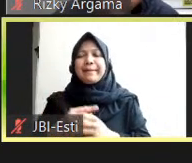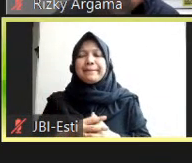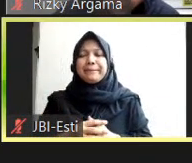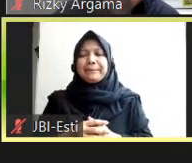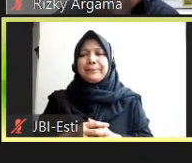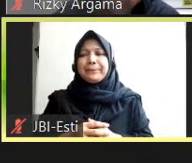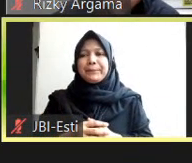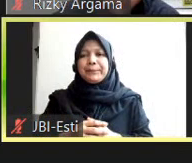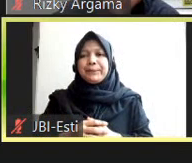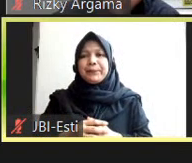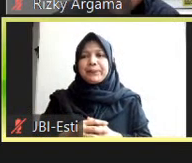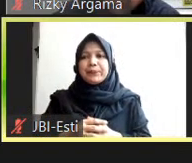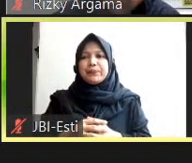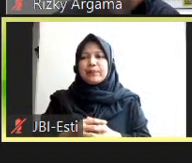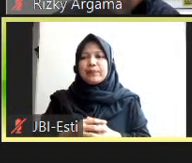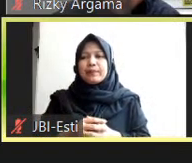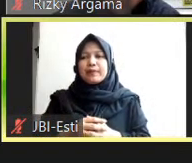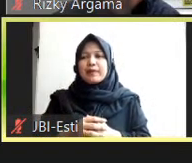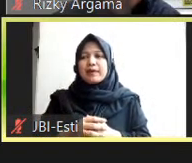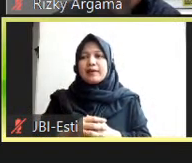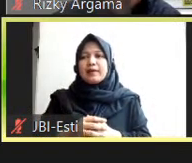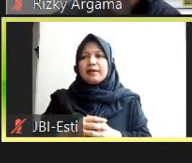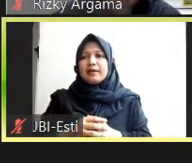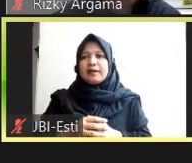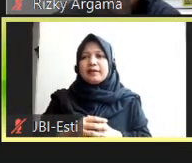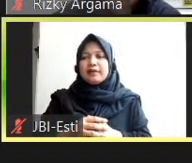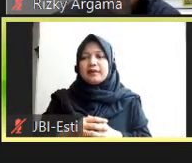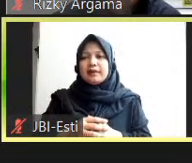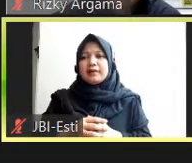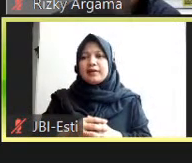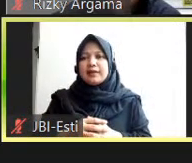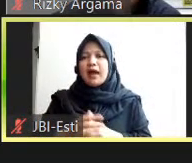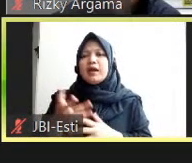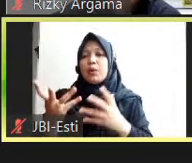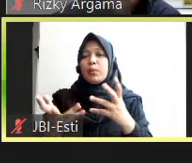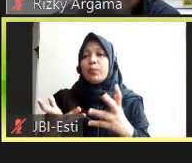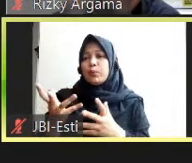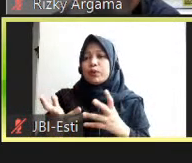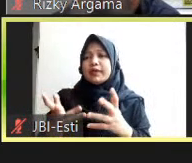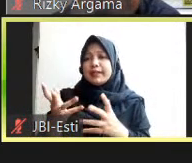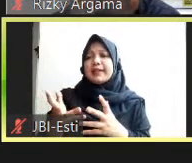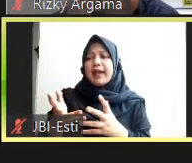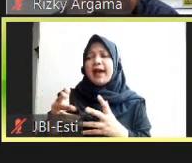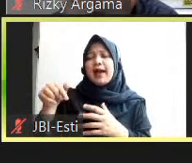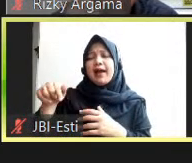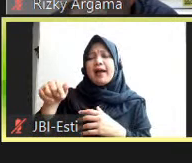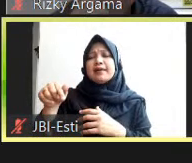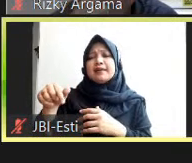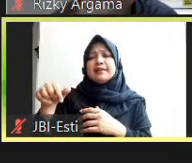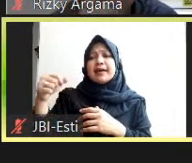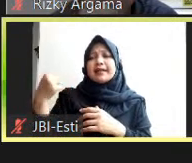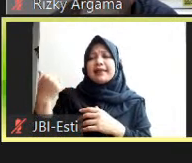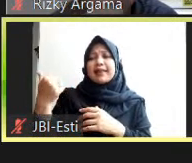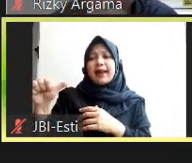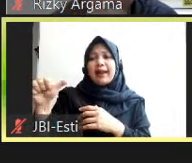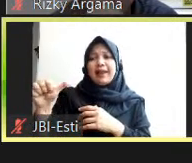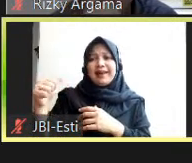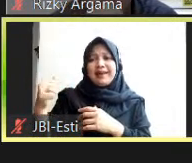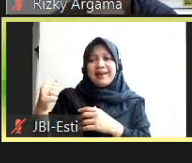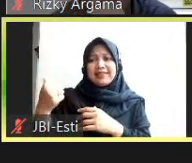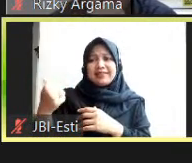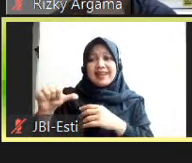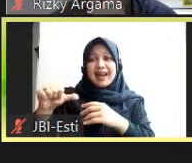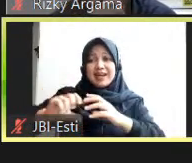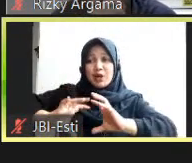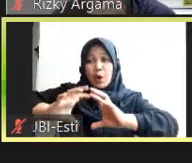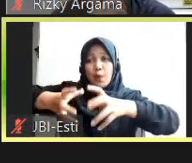Dan sudah bisa disebut, cenderung bisa disebut sebagai suatu tren global ya. Ada satu